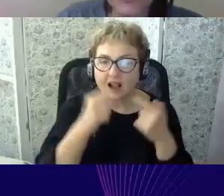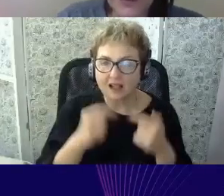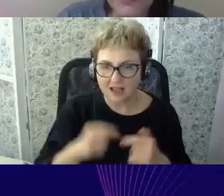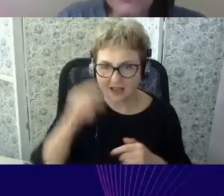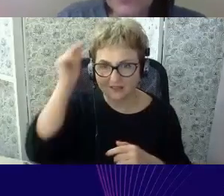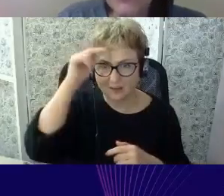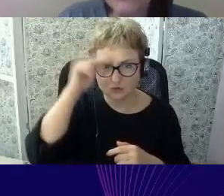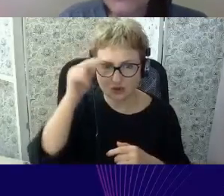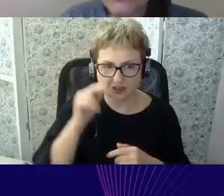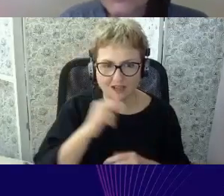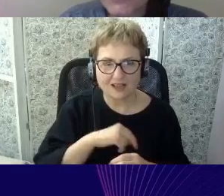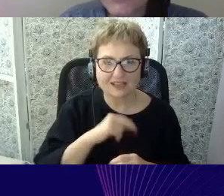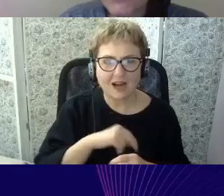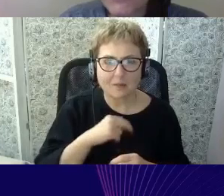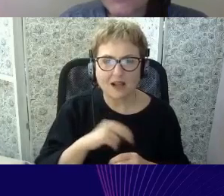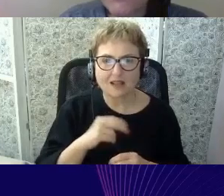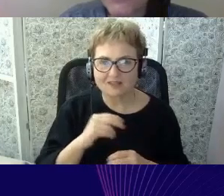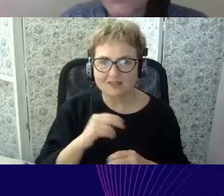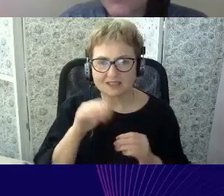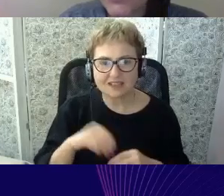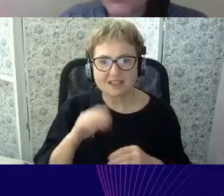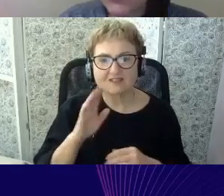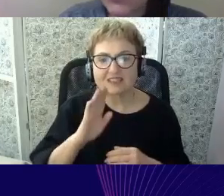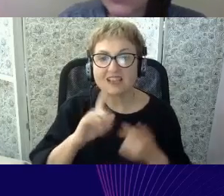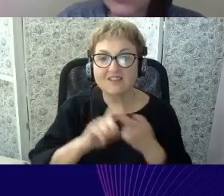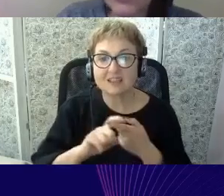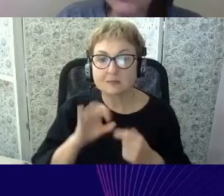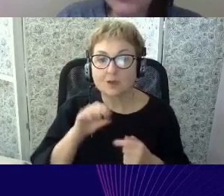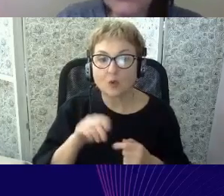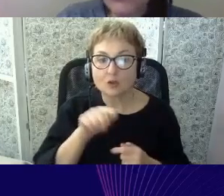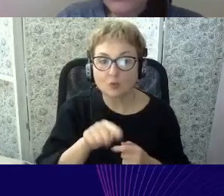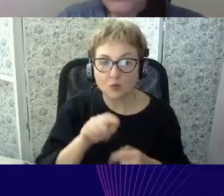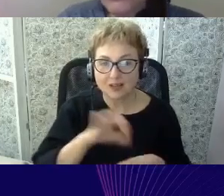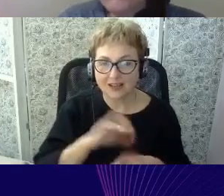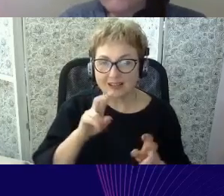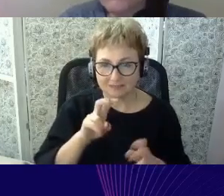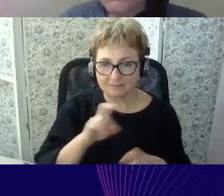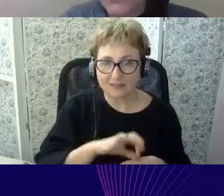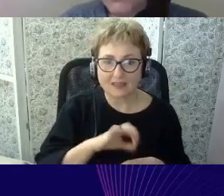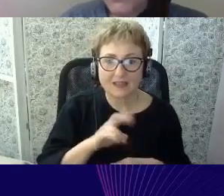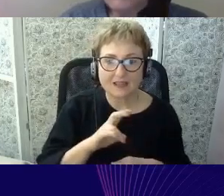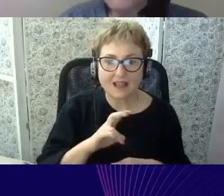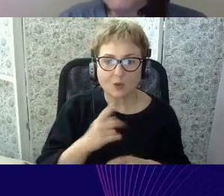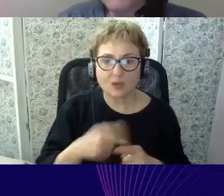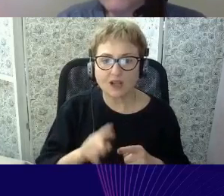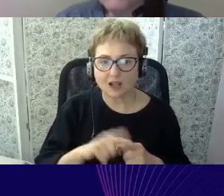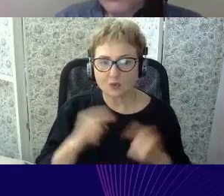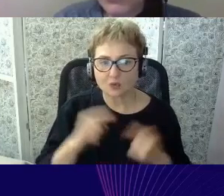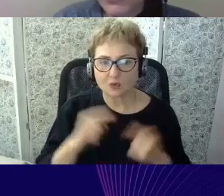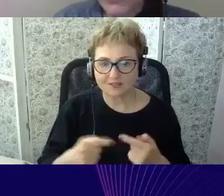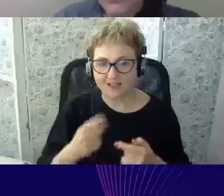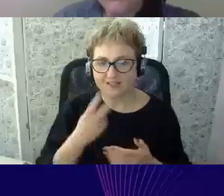обучающегося. Разрабатывается в зависимости от той нозологии, которая,